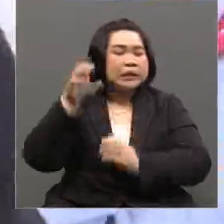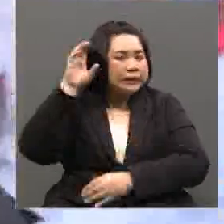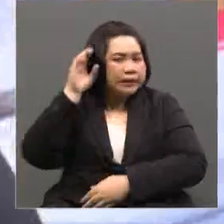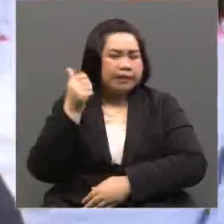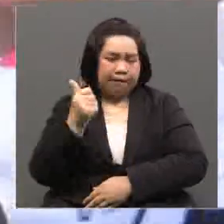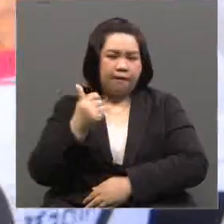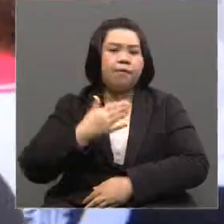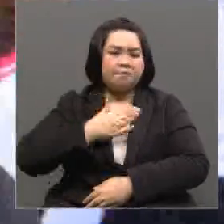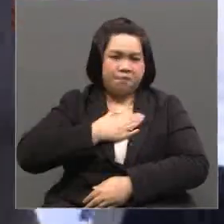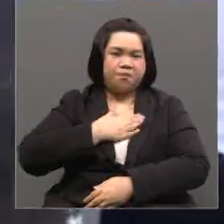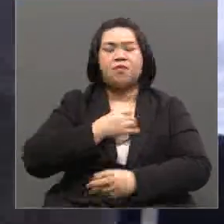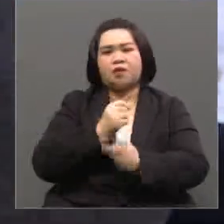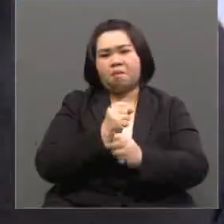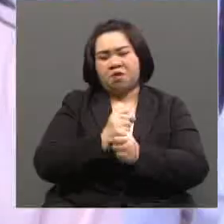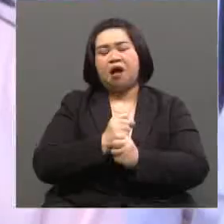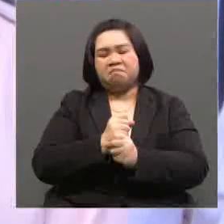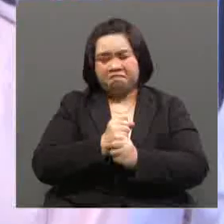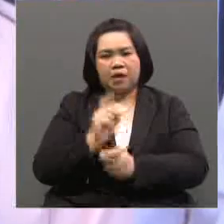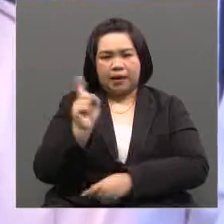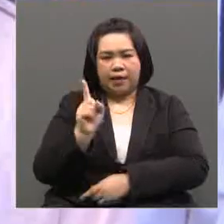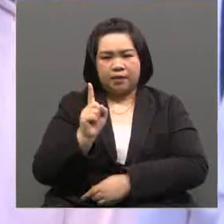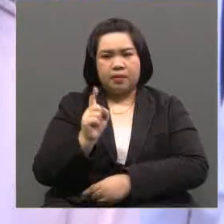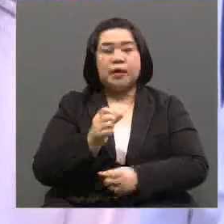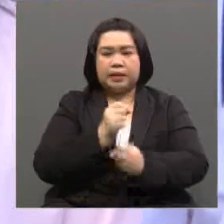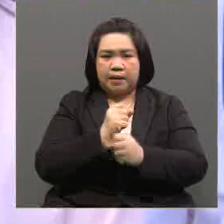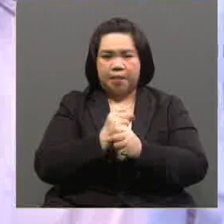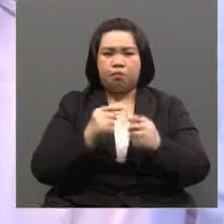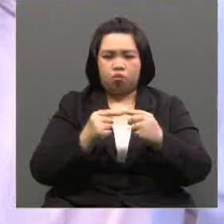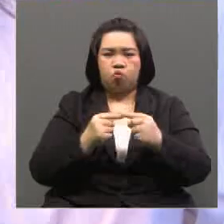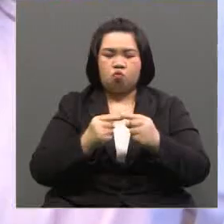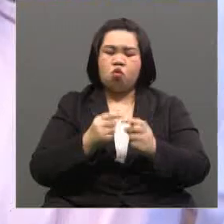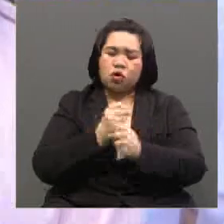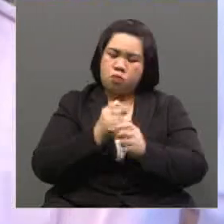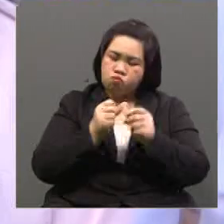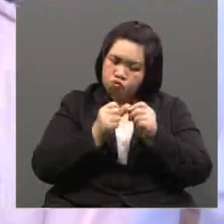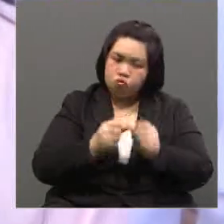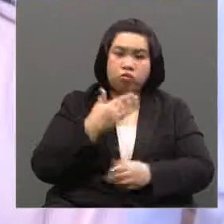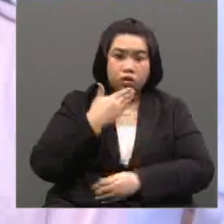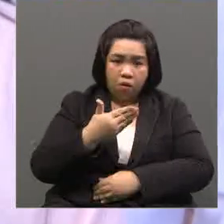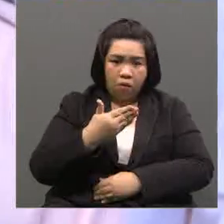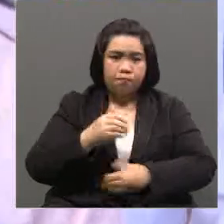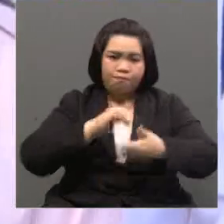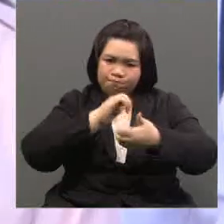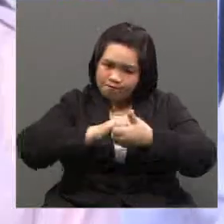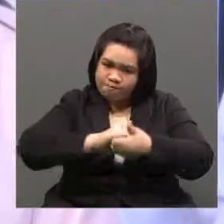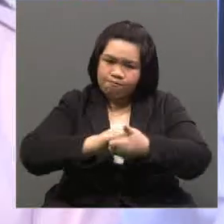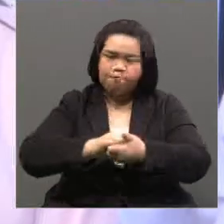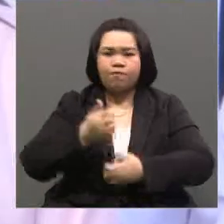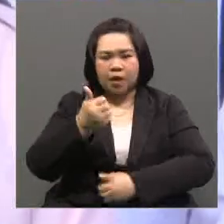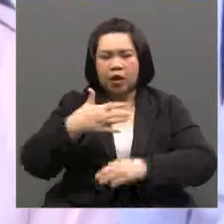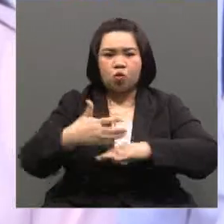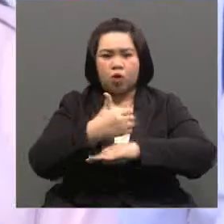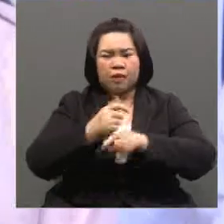ขอให้ไว้วันใจจุดยืนของพรรคก็คือเน้นการสร้างความยั่งยืนและสร้างมิตรภาพทางการเมืองส่วน